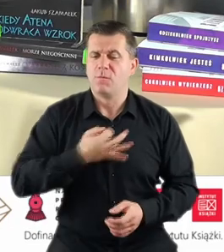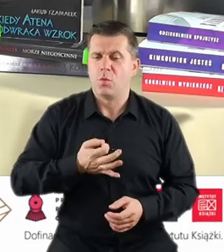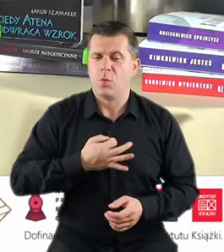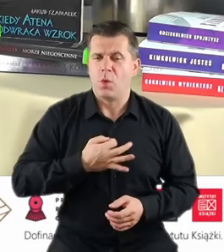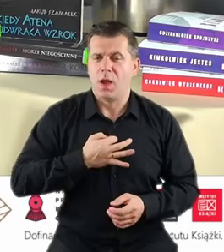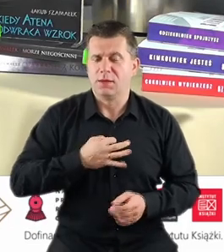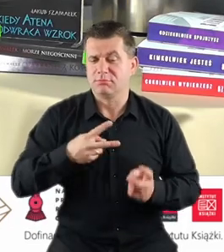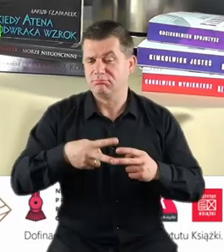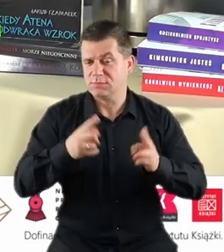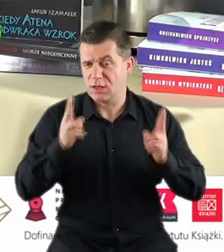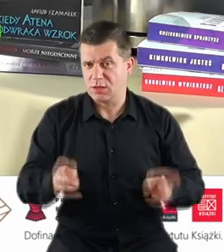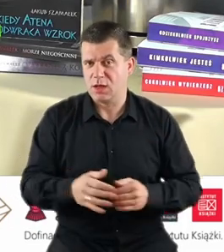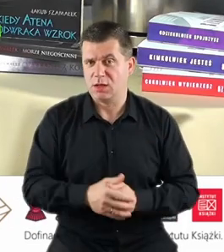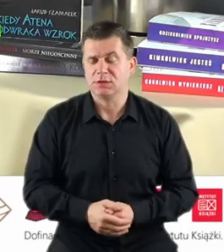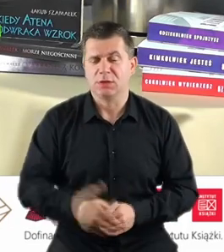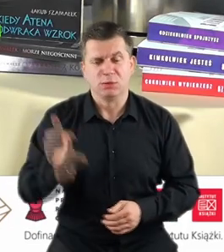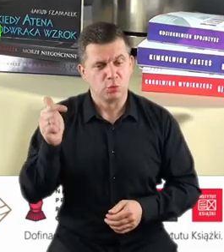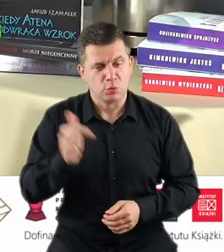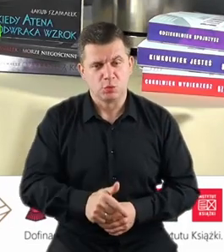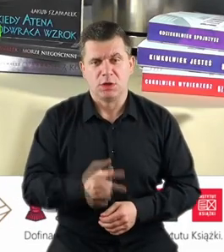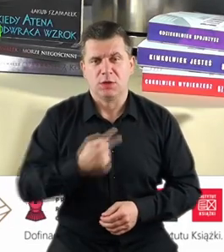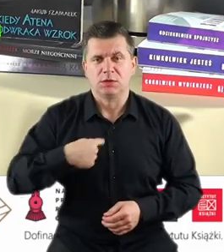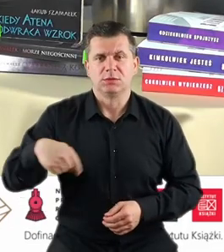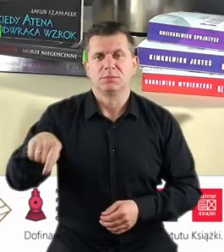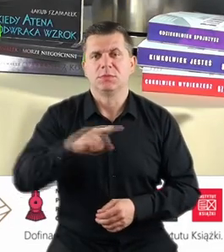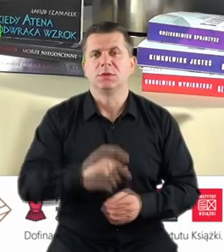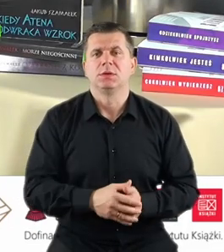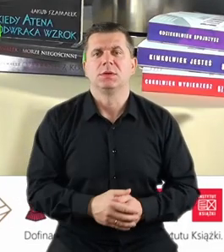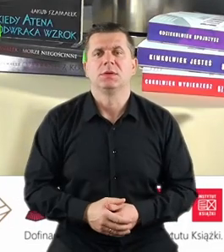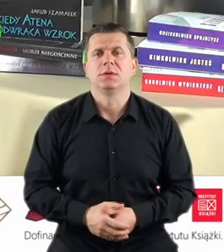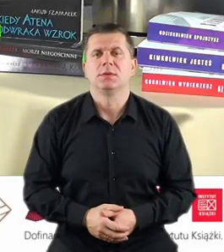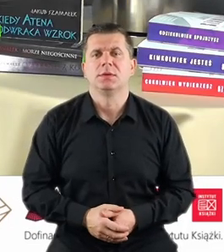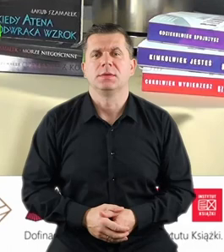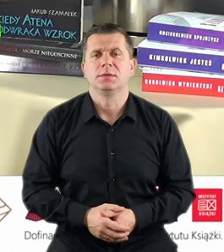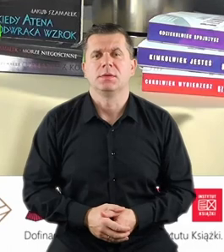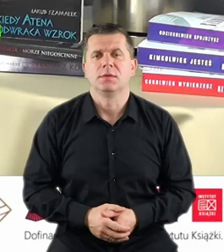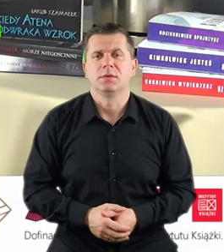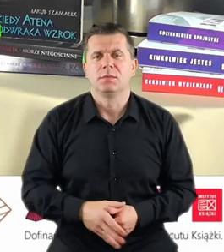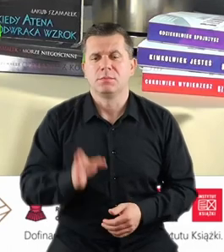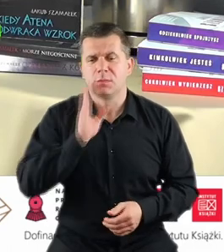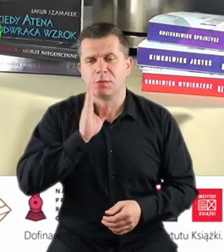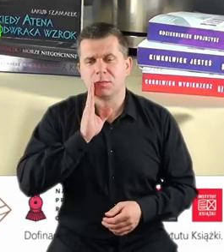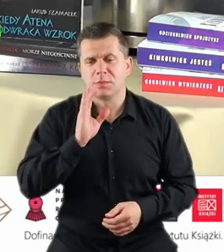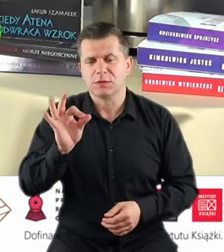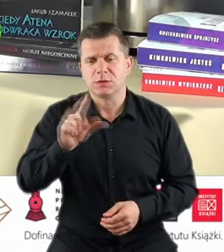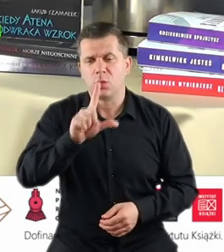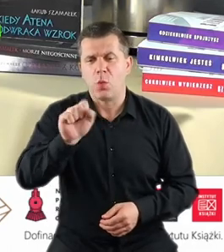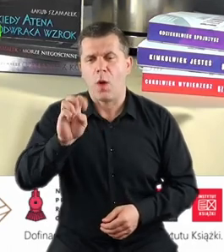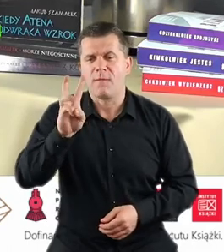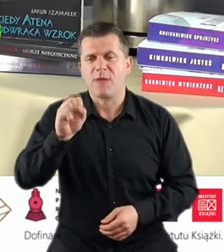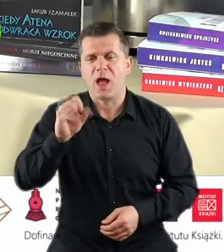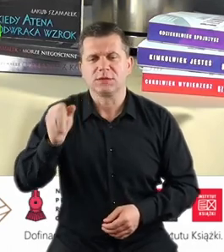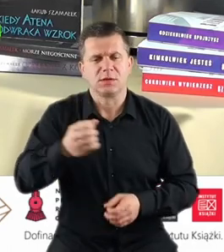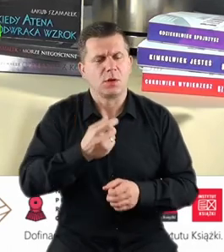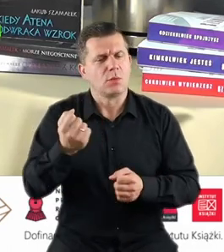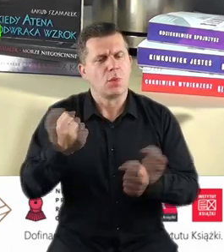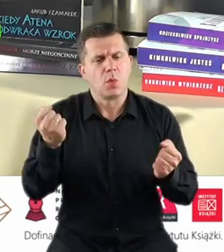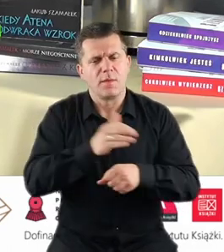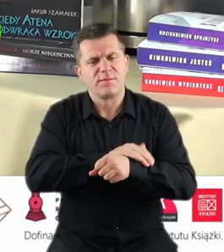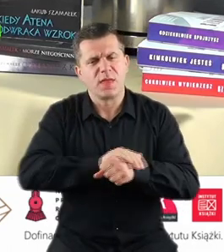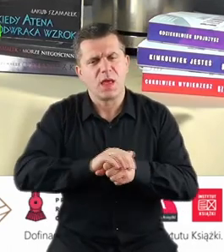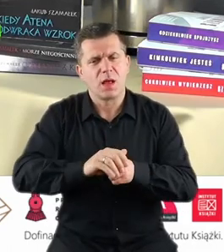zainteresowania się tym we własnym zakresie, tylko musieliśmy, tak jak mówimy, że Słowacki był wielkim poetą, to starożytność